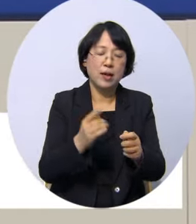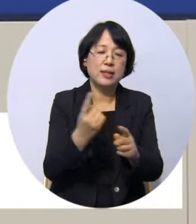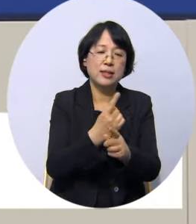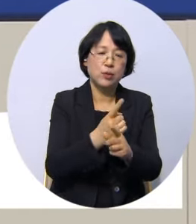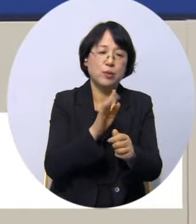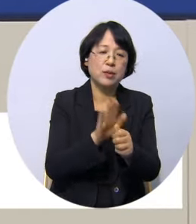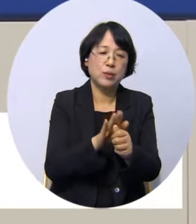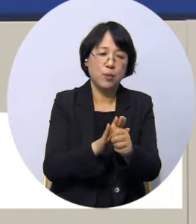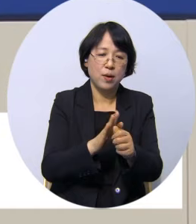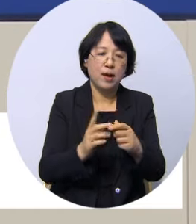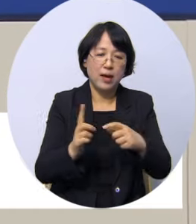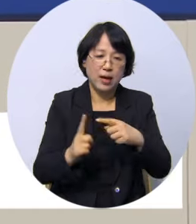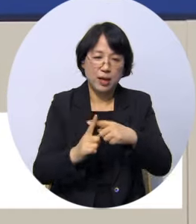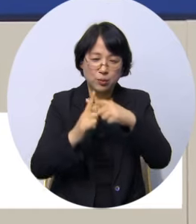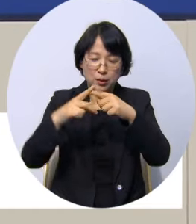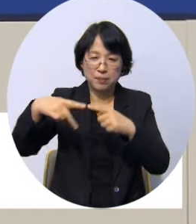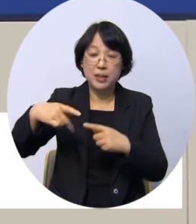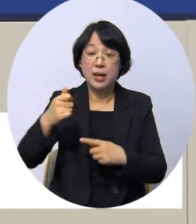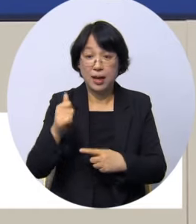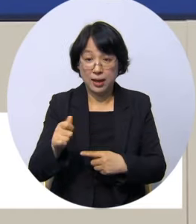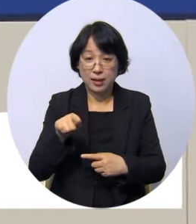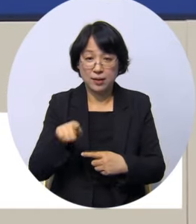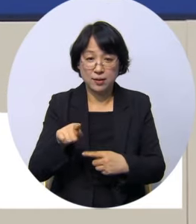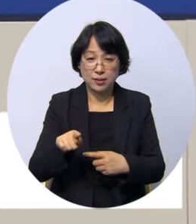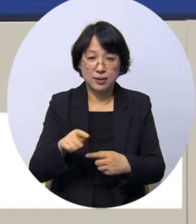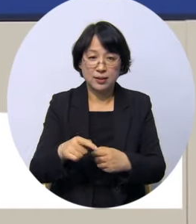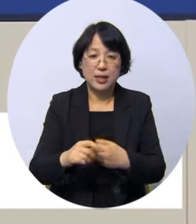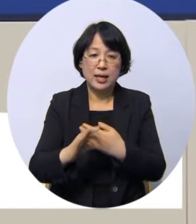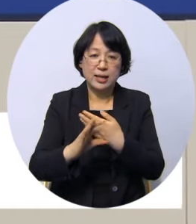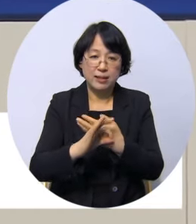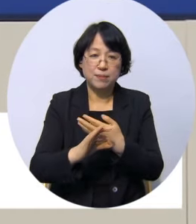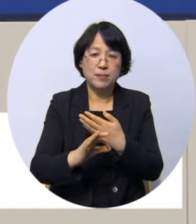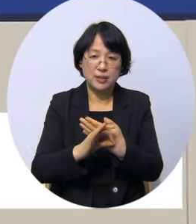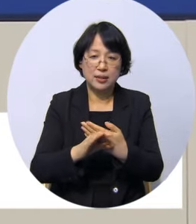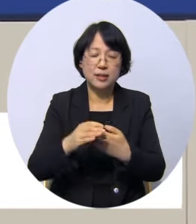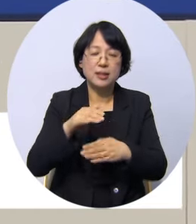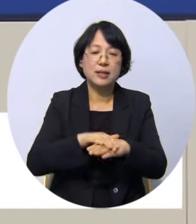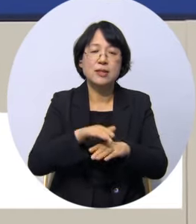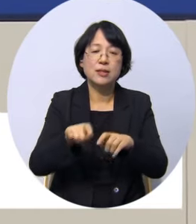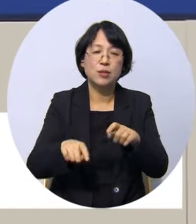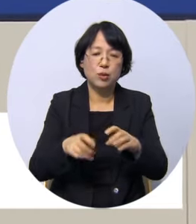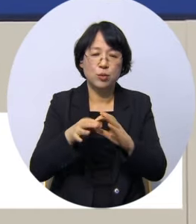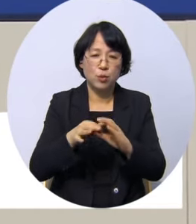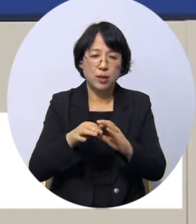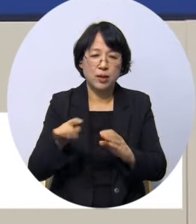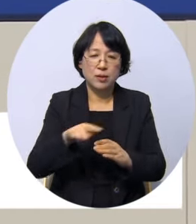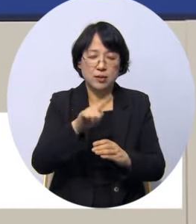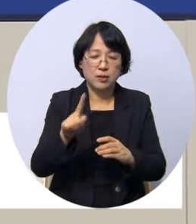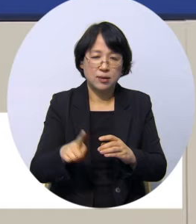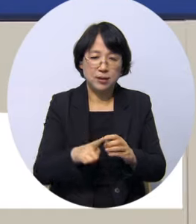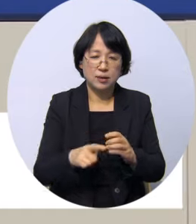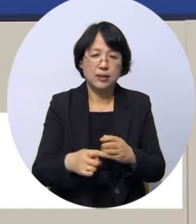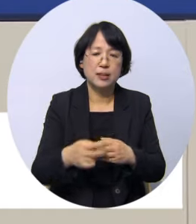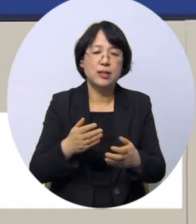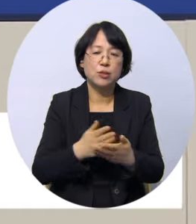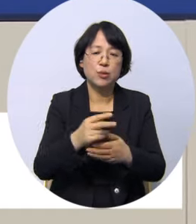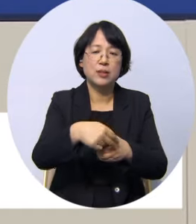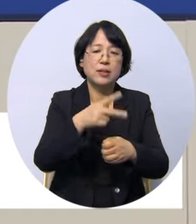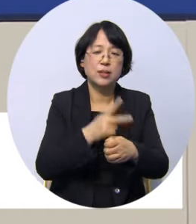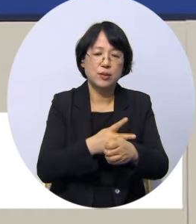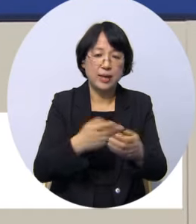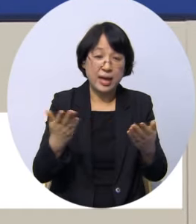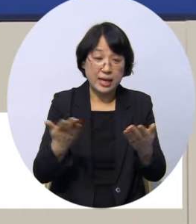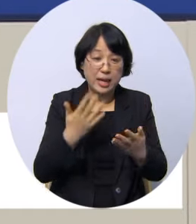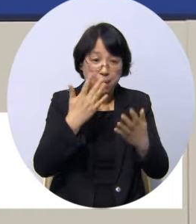pa 시범 사업을 통해 이분들이 전공 위에 업무 공백을 메우고 법적으로